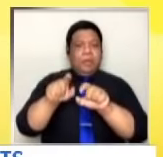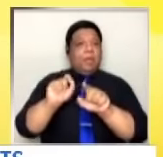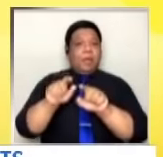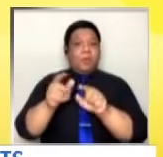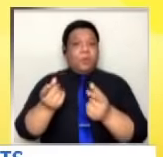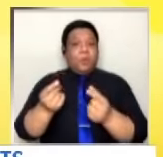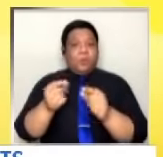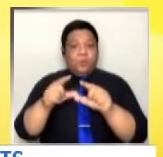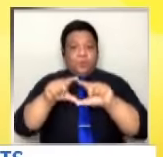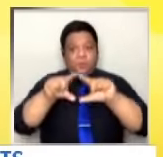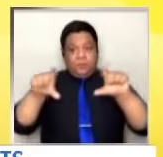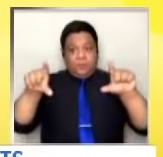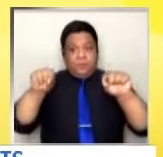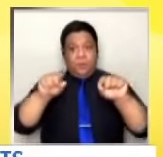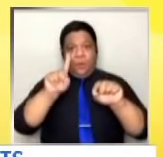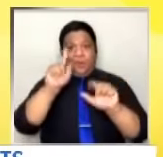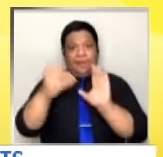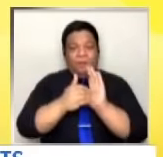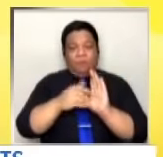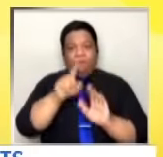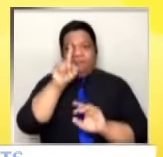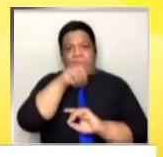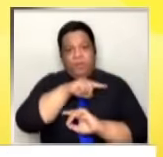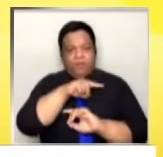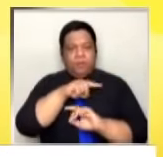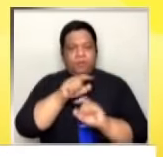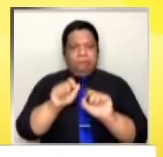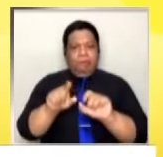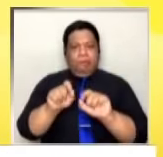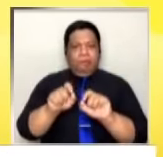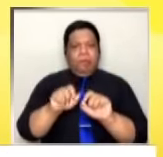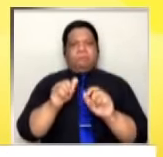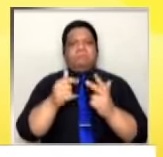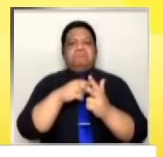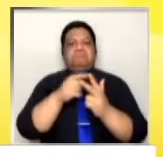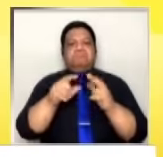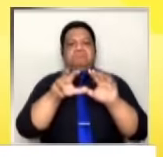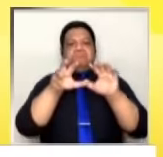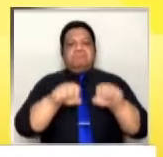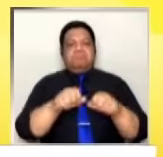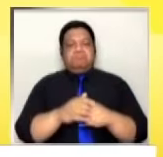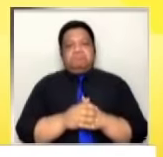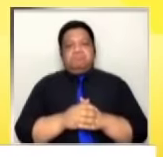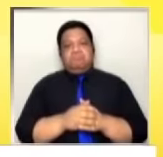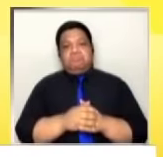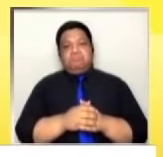bill. Lagi una ka sa balita ni Marisol Abdurrahman, exclusive.